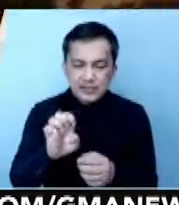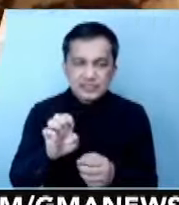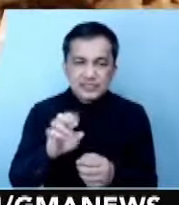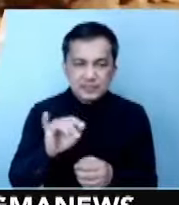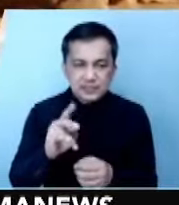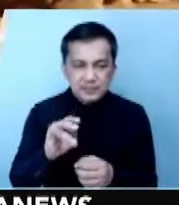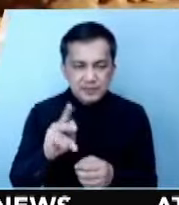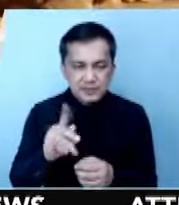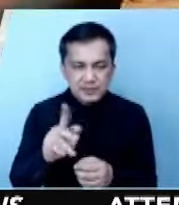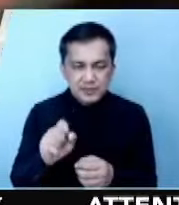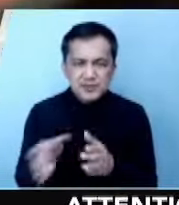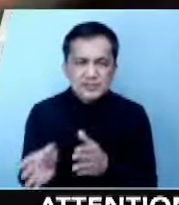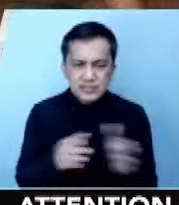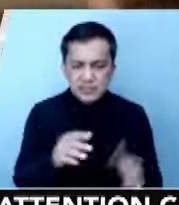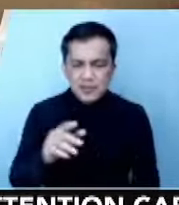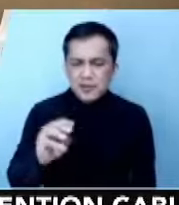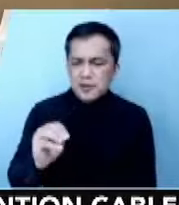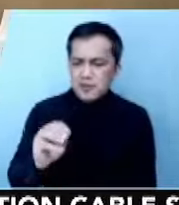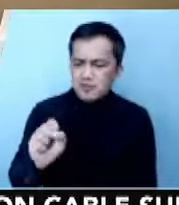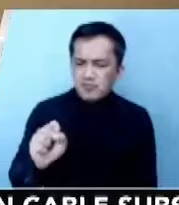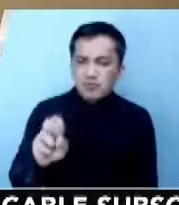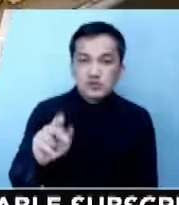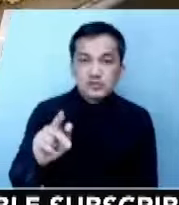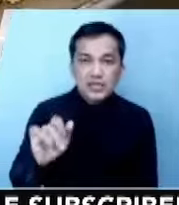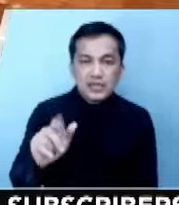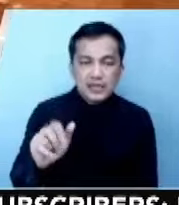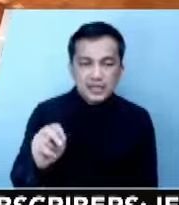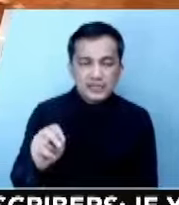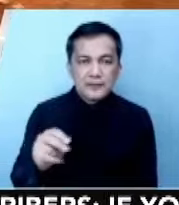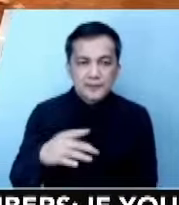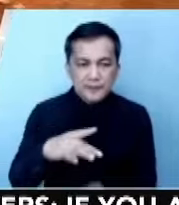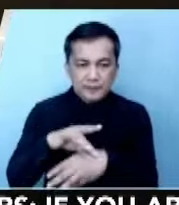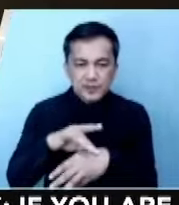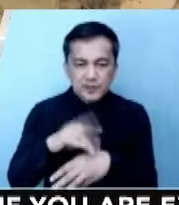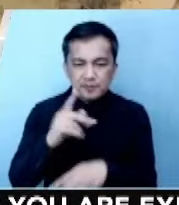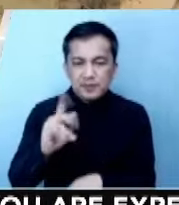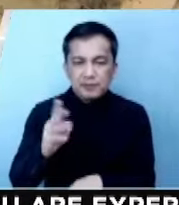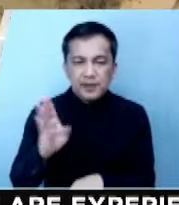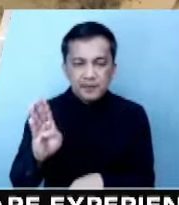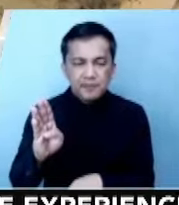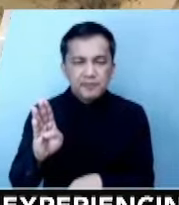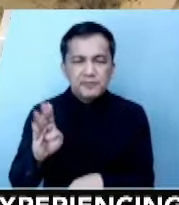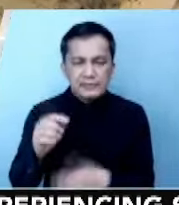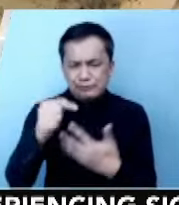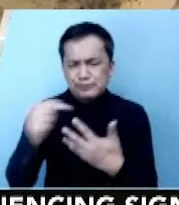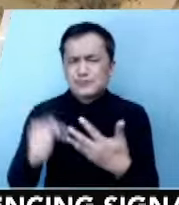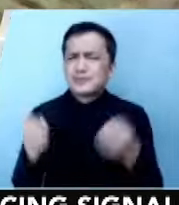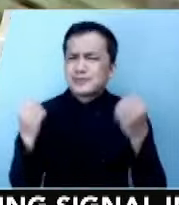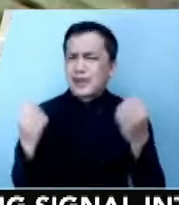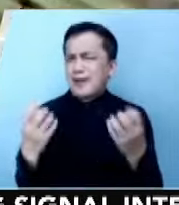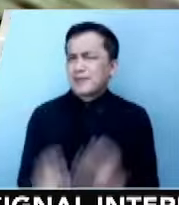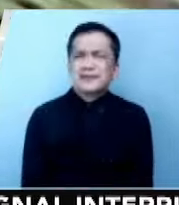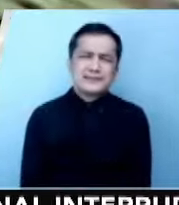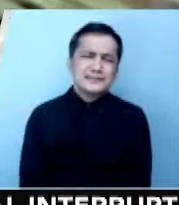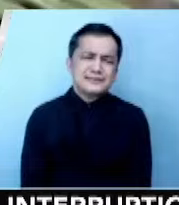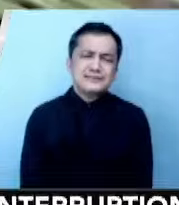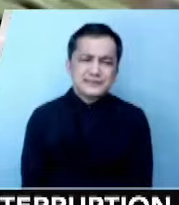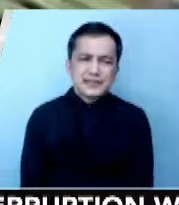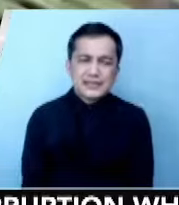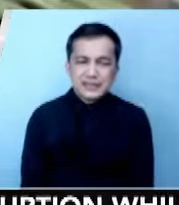musakhan platter, beef kebab, desserts, at marami pang iba. Na-realize namin na kailangan nila ng